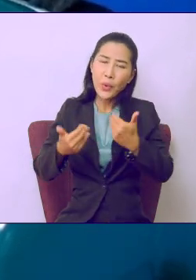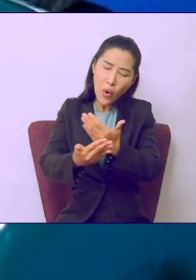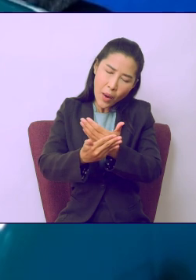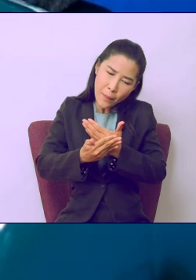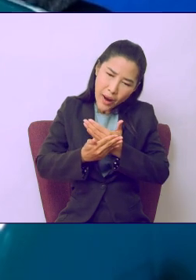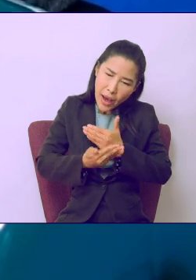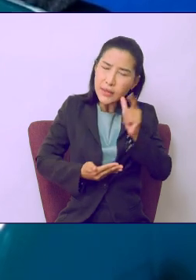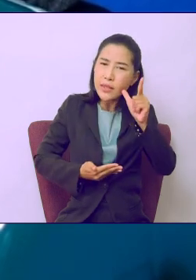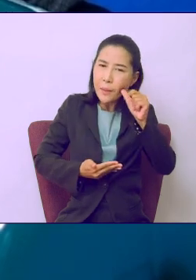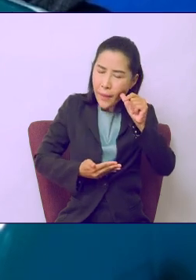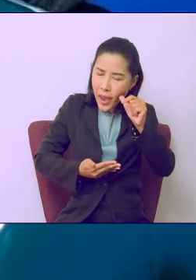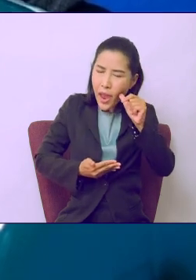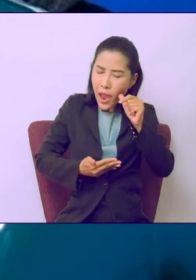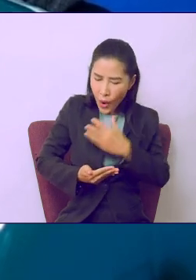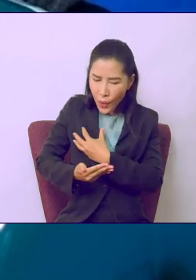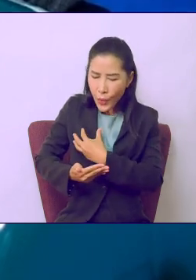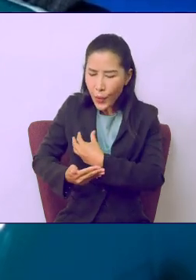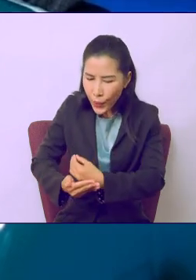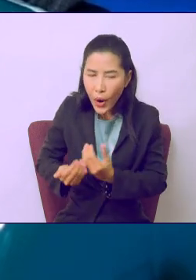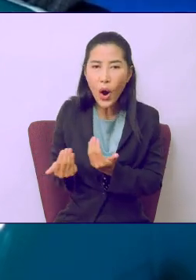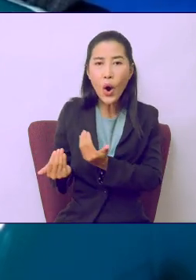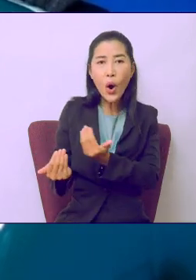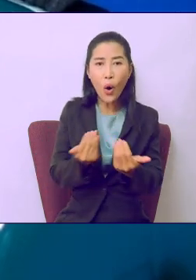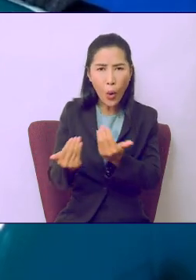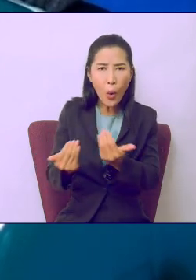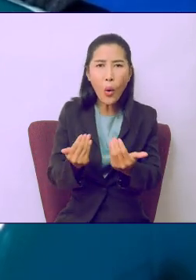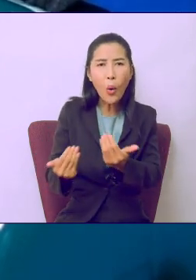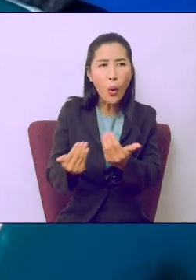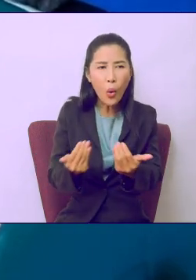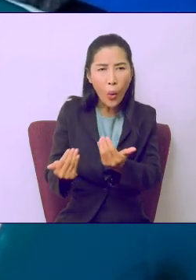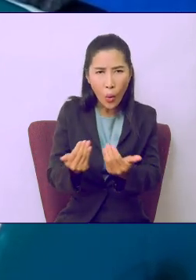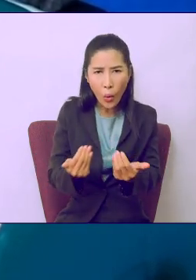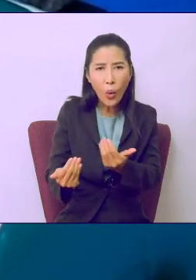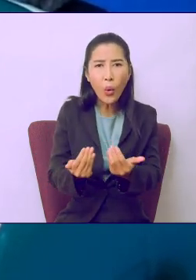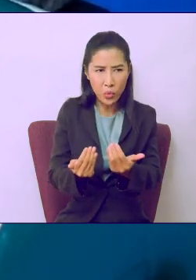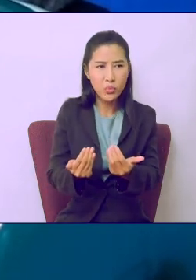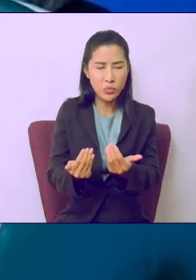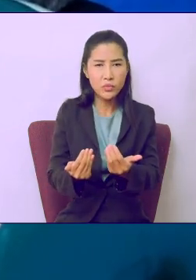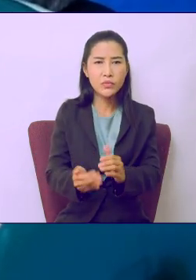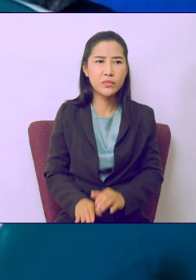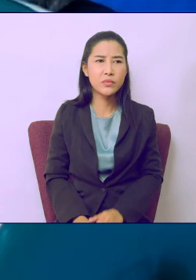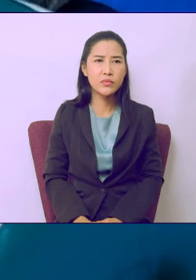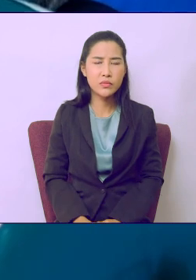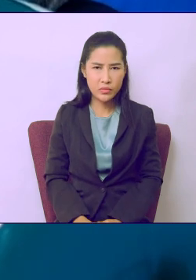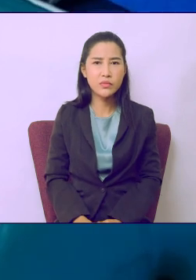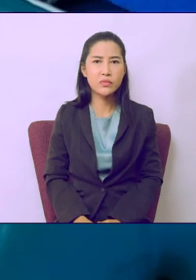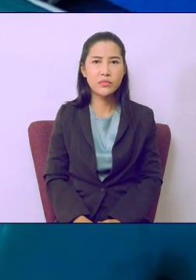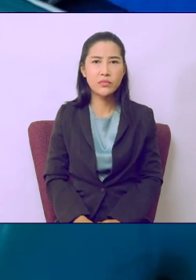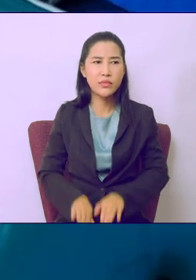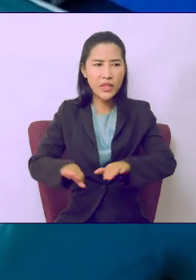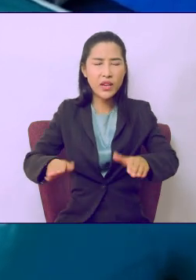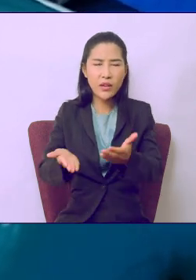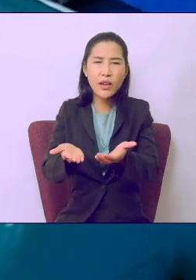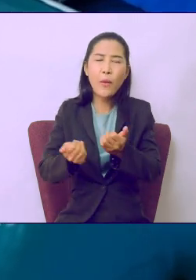ความรักที่แม่ส่งให้ต่อลูกนะครับผมก็เลยเน้นเรื่องของความรักมากๆนะครับส่งพลังงานบวกให้น้องนะครับน้องก็ได้รับสิ่งนั้น